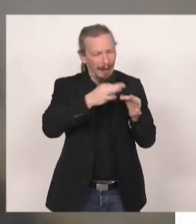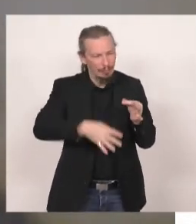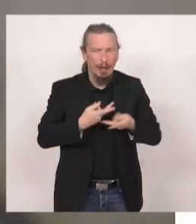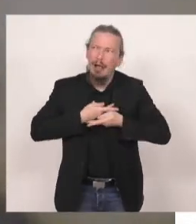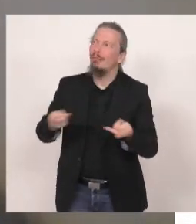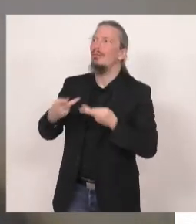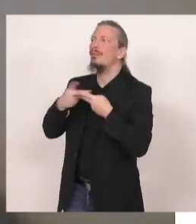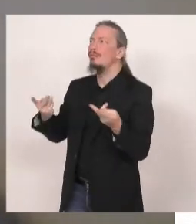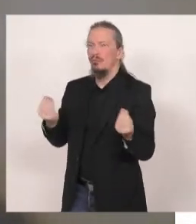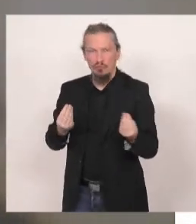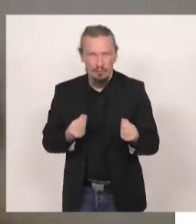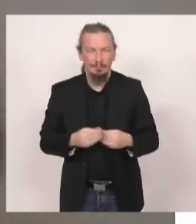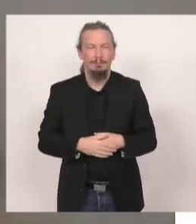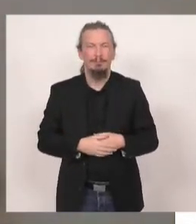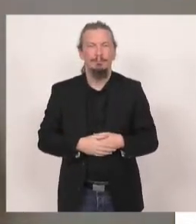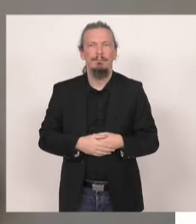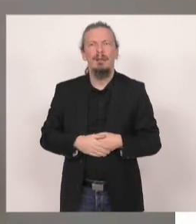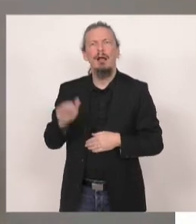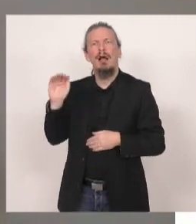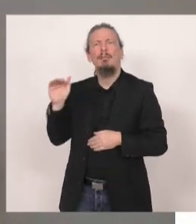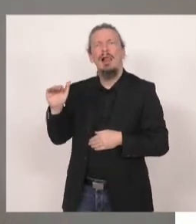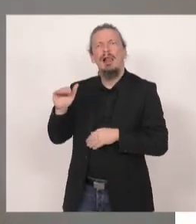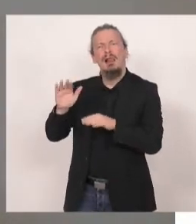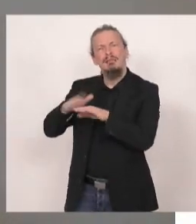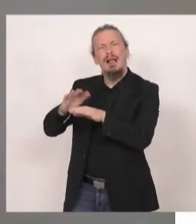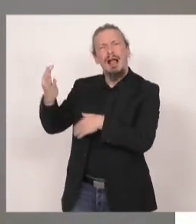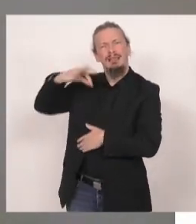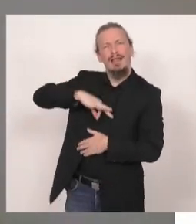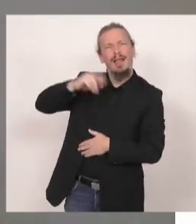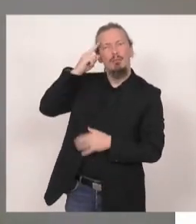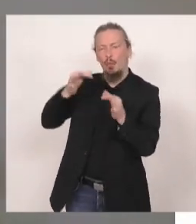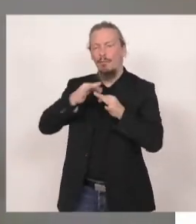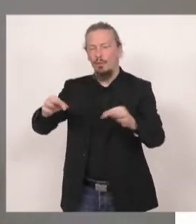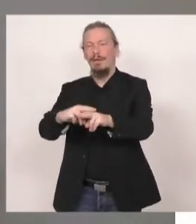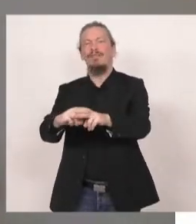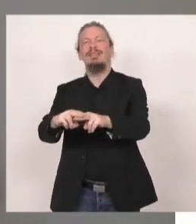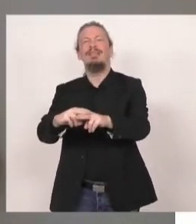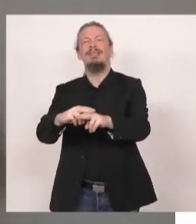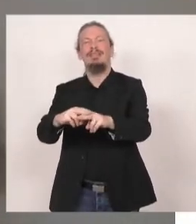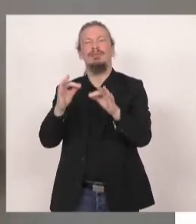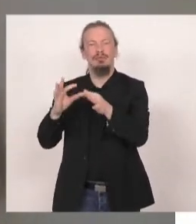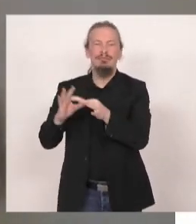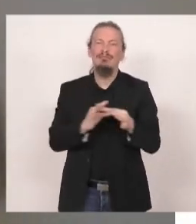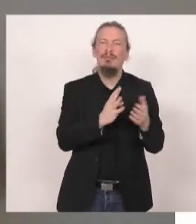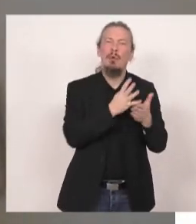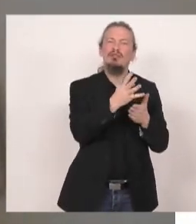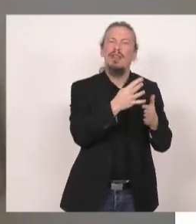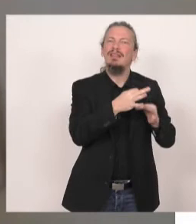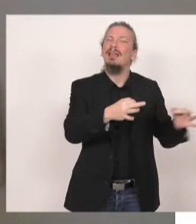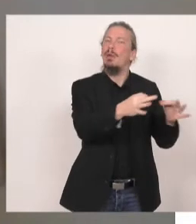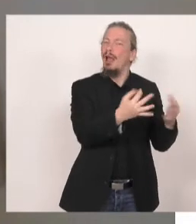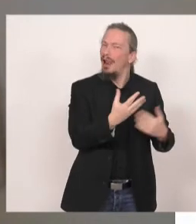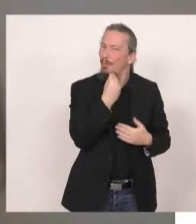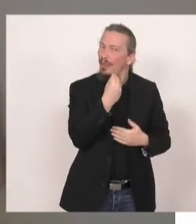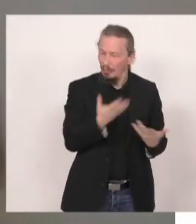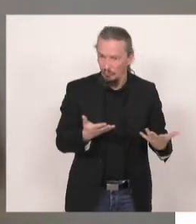Qu'en est-il de l'appel à manifestation d'intérêt qui devait être lancé sur le foncier vacant dans le cadre du projet alimentaire territorial de la MEL? Où en est le